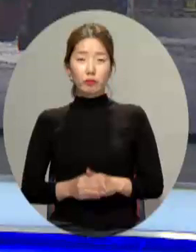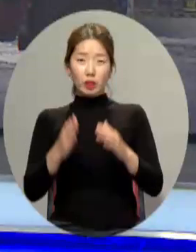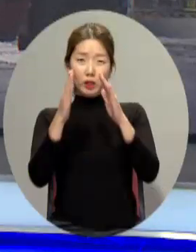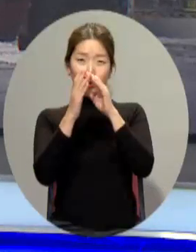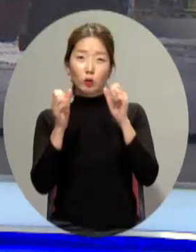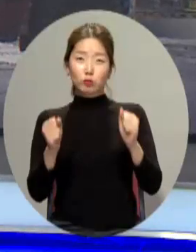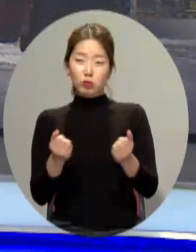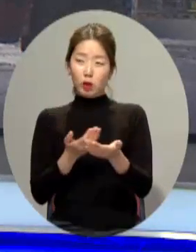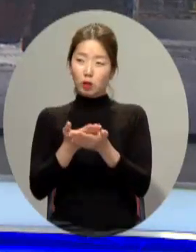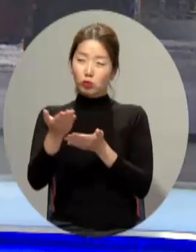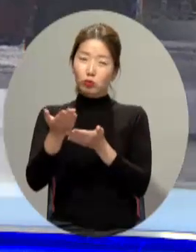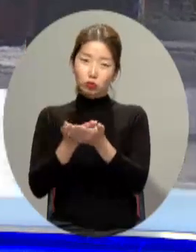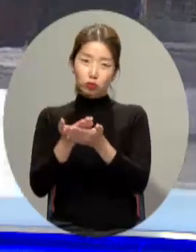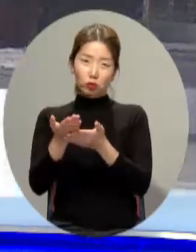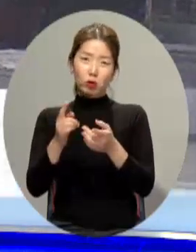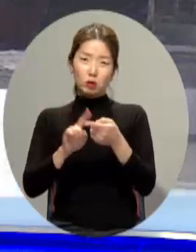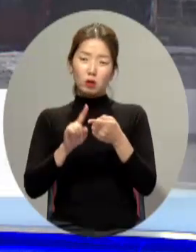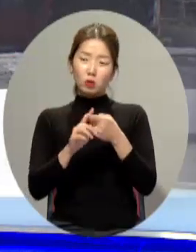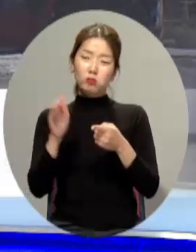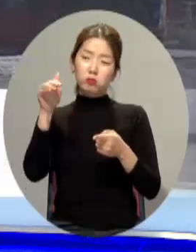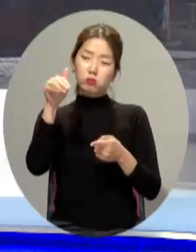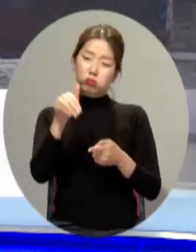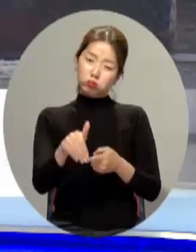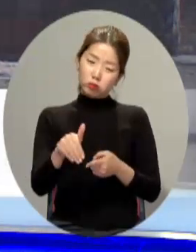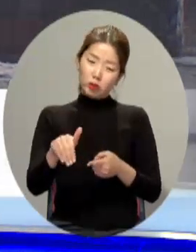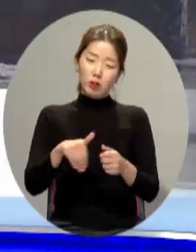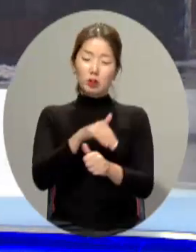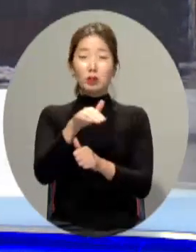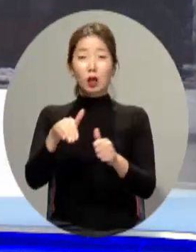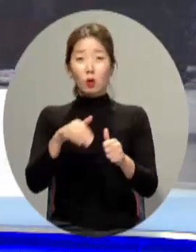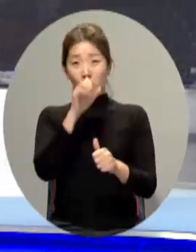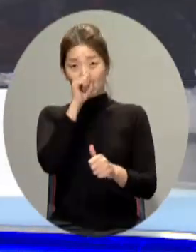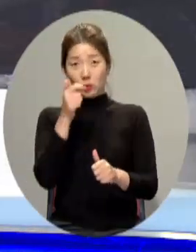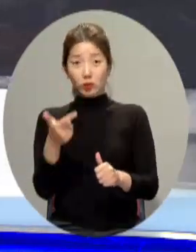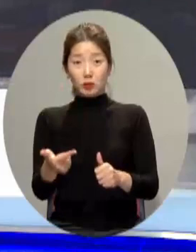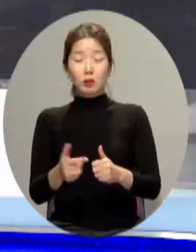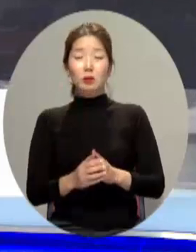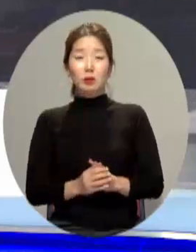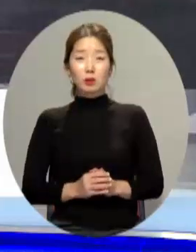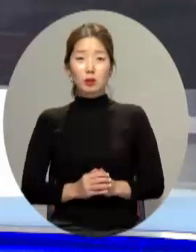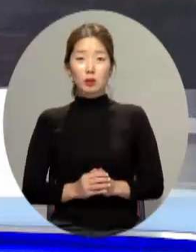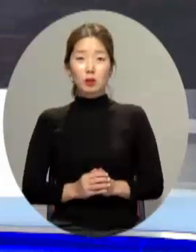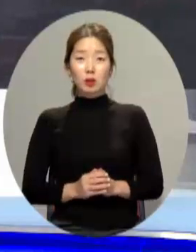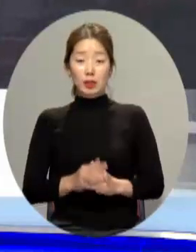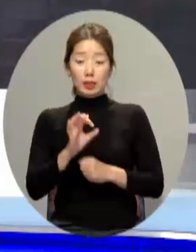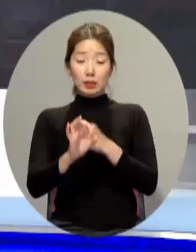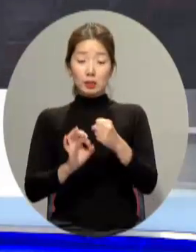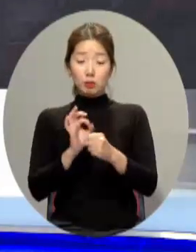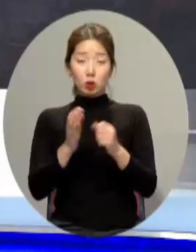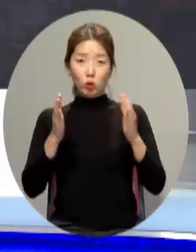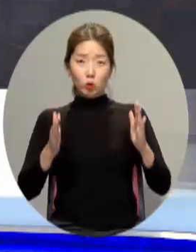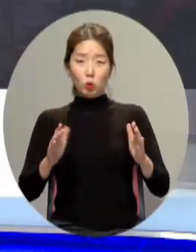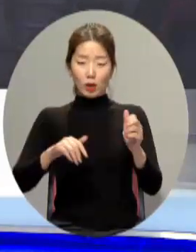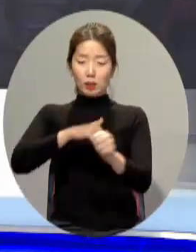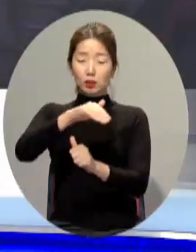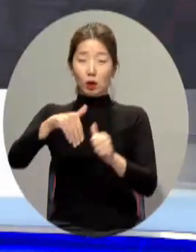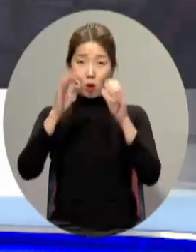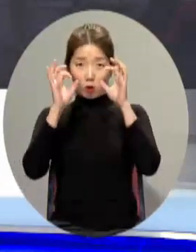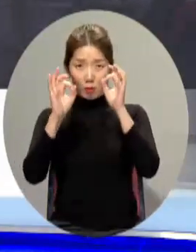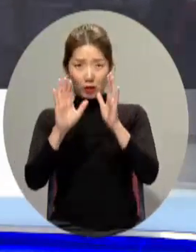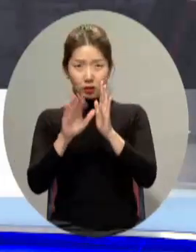전북의 대외 수출이 날개 없이 추락하면서 심상치 않은 상황으로 몰리고 있습니다. 지난 10년간의 추이를